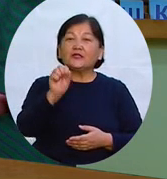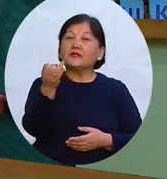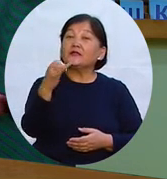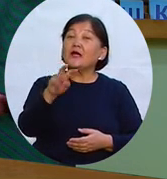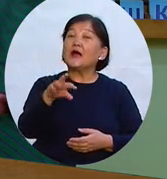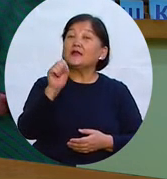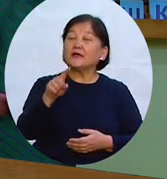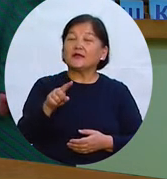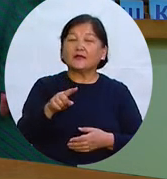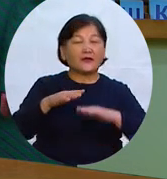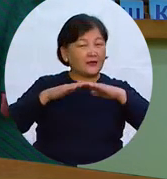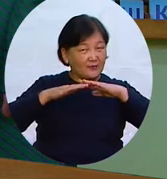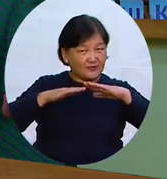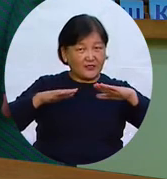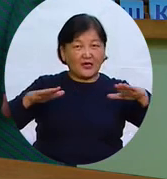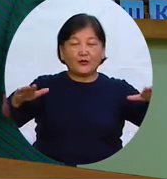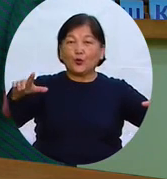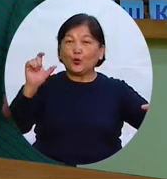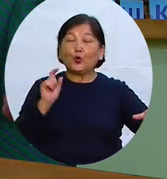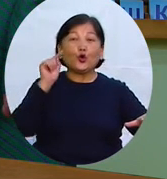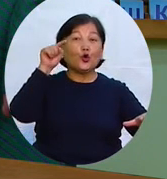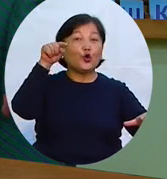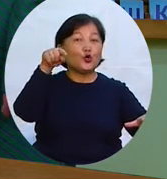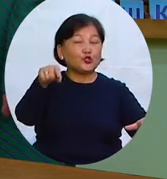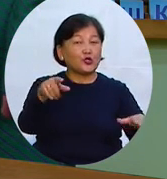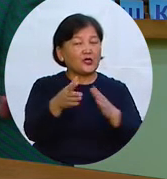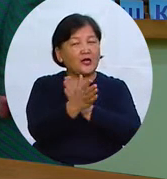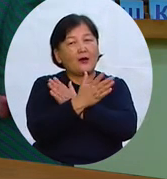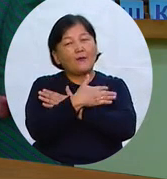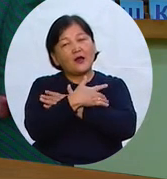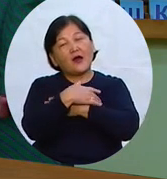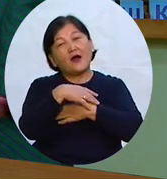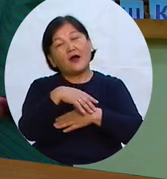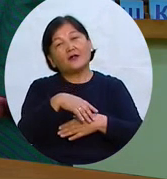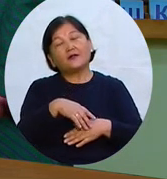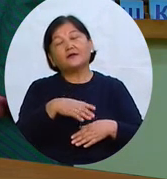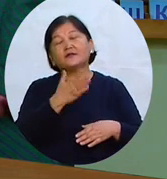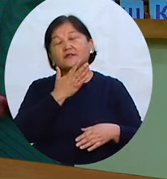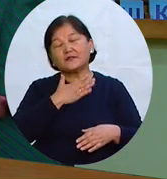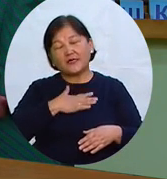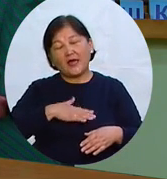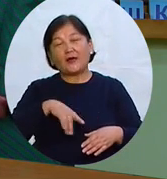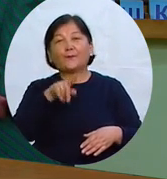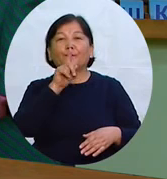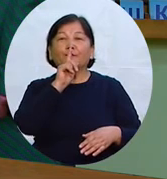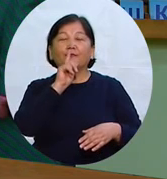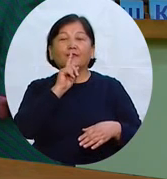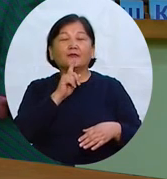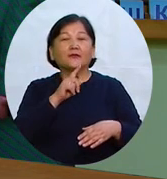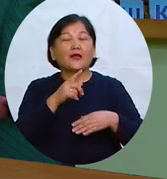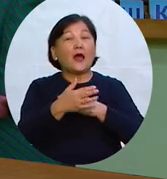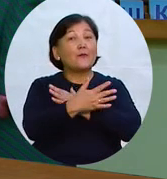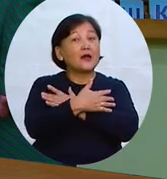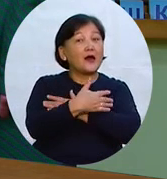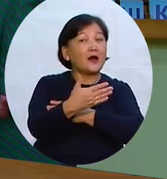сайх нам гүн талд яаж вэ? Хүртэх мэдрэмжтэй холбоотой байх нь сайхан амраад. За дээрэс нь талдаа хонно